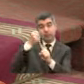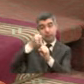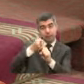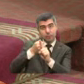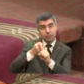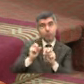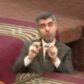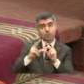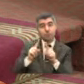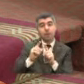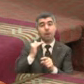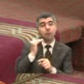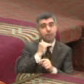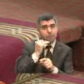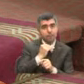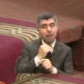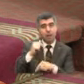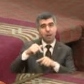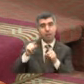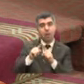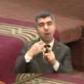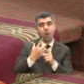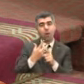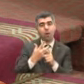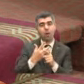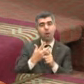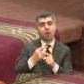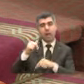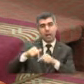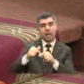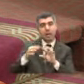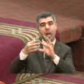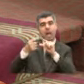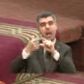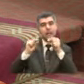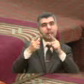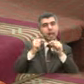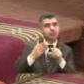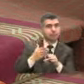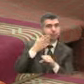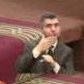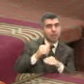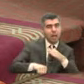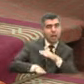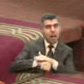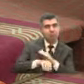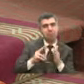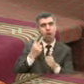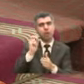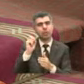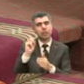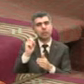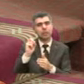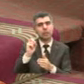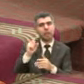جاريه بسرعه على اساس بعض الفرق ما تبقاش تنقل الى اماكن اخرى، وكل محدودات الزمان يعني في اطار 20 يوم او شهر